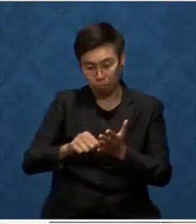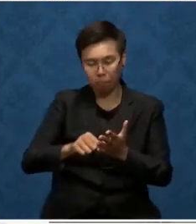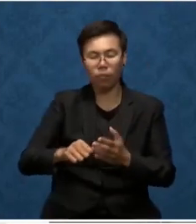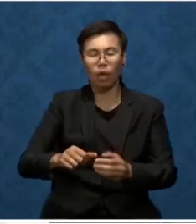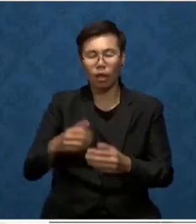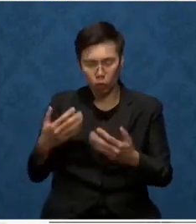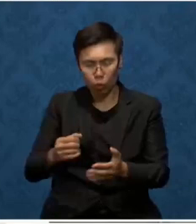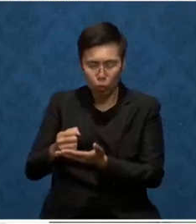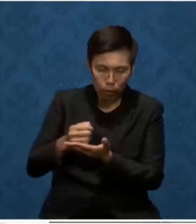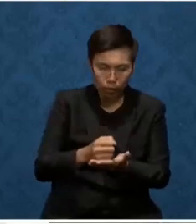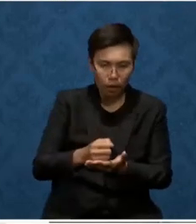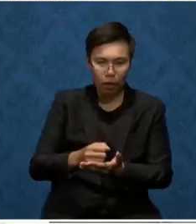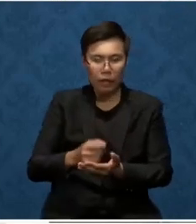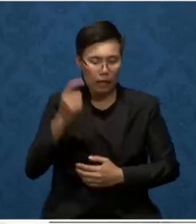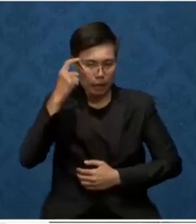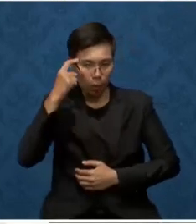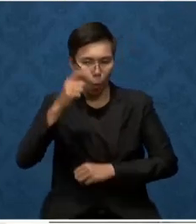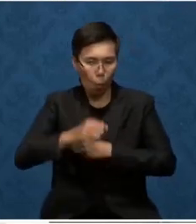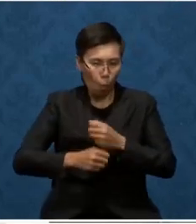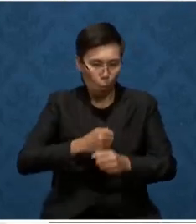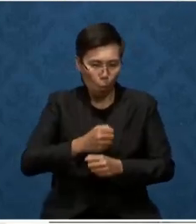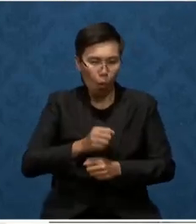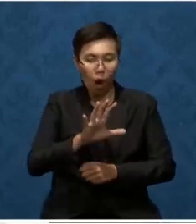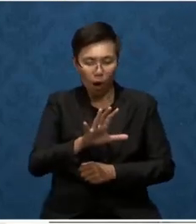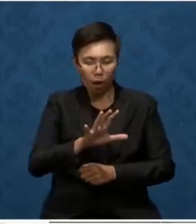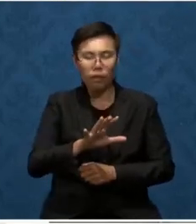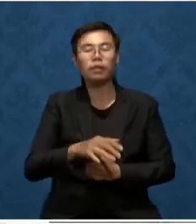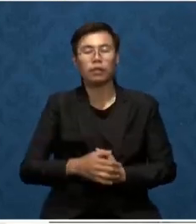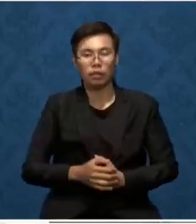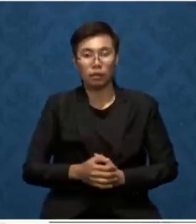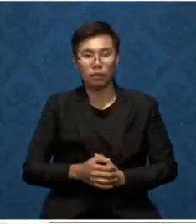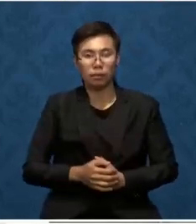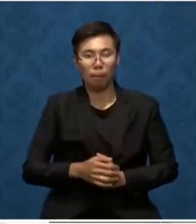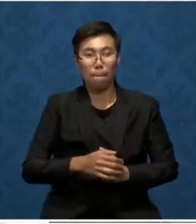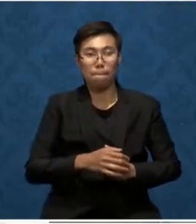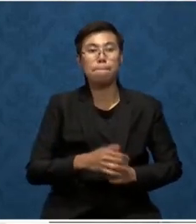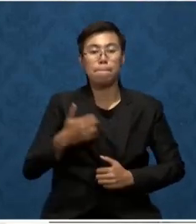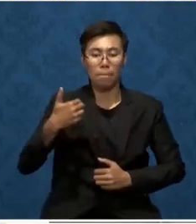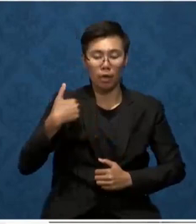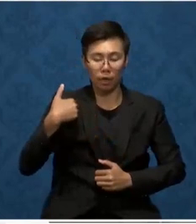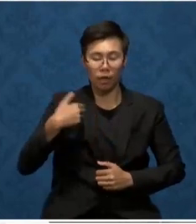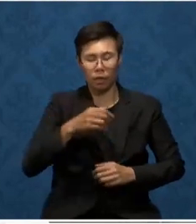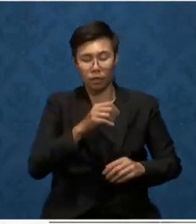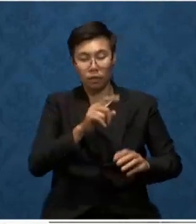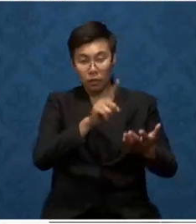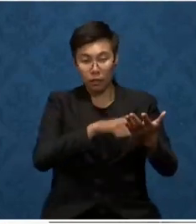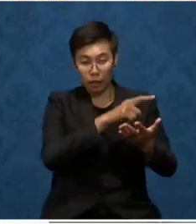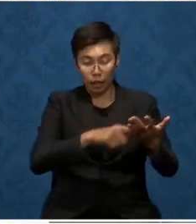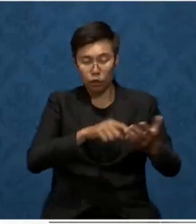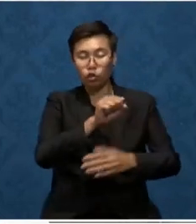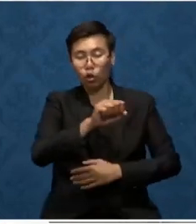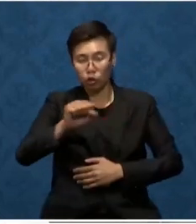การคิดเวลา 5ปีคิดหลังจากมีการเลือกตั้งสมาชิกสภาผู้แทนราษฎรชุด